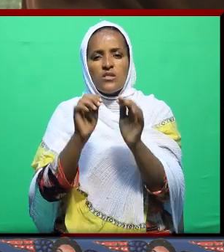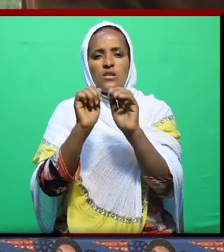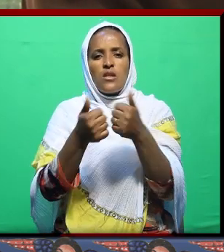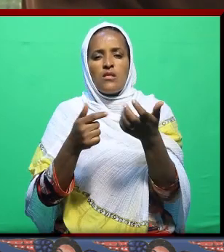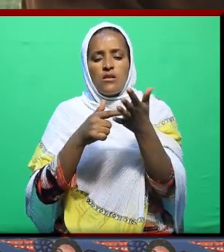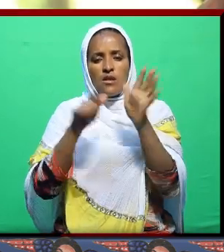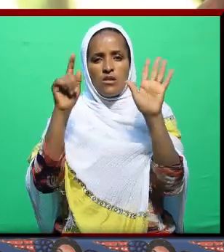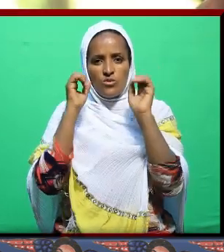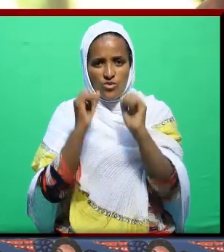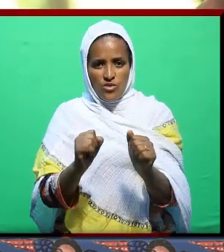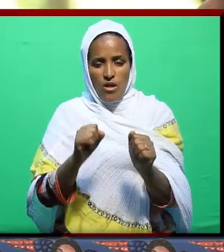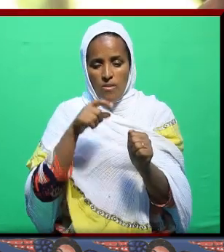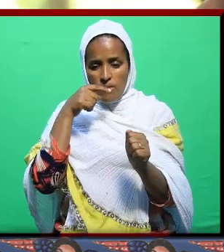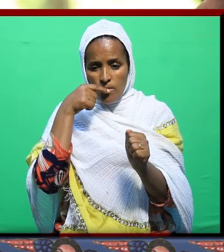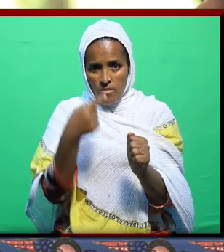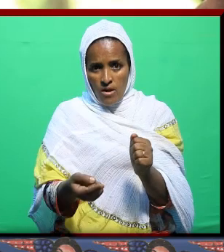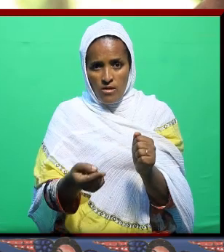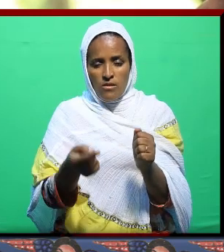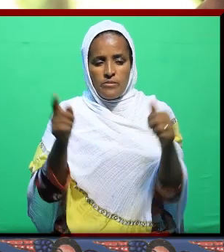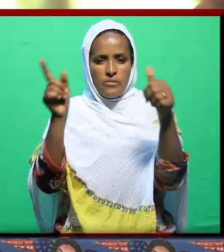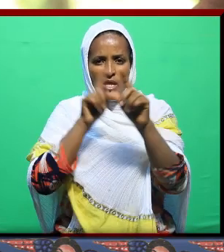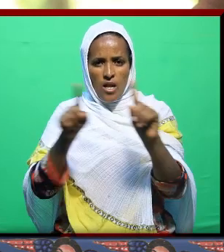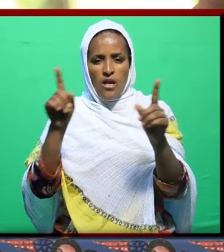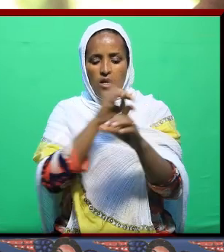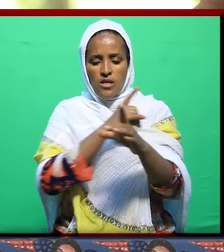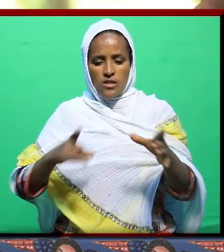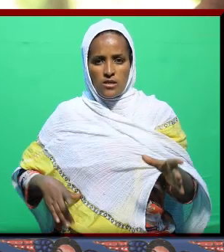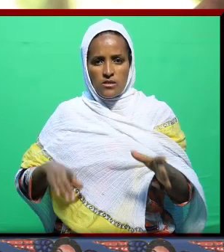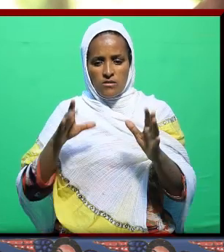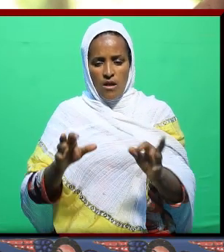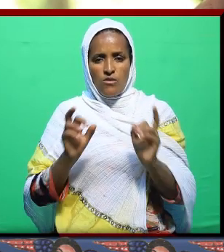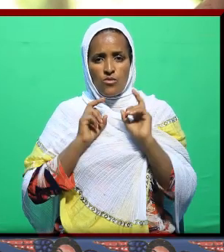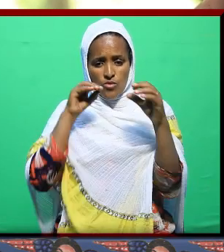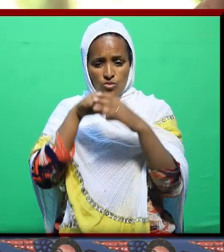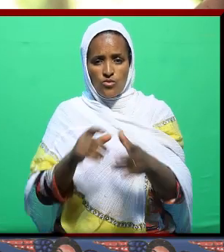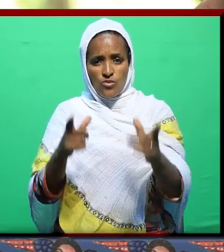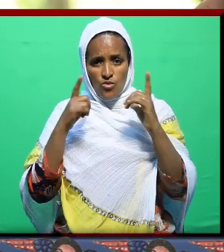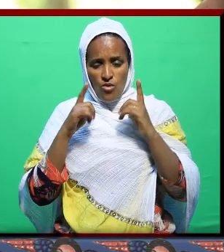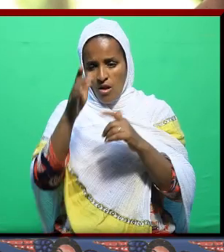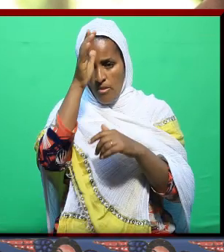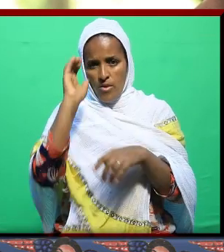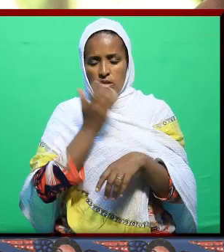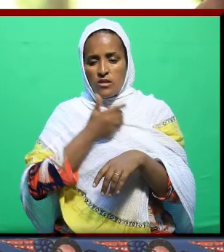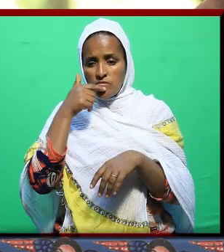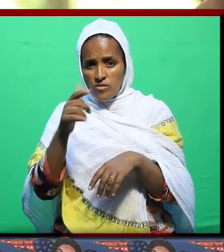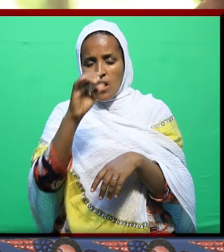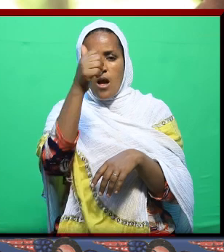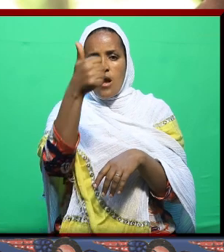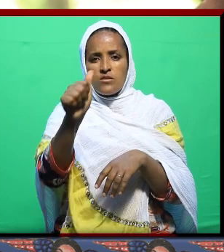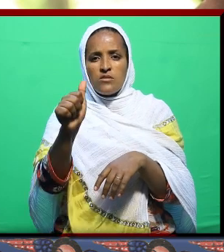እንዴት ይገልጸዋል ሲባል በተለይ በክርስትናው ዓለም ሲኖር ቅድም አባታችን እንደተናገሩት